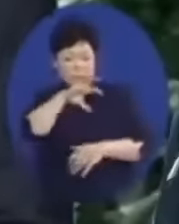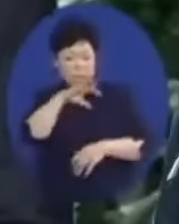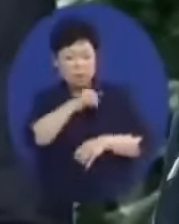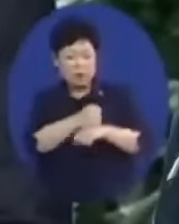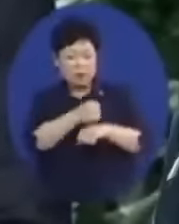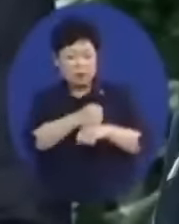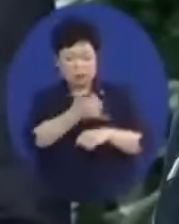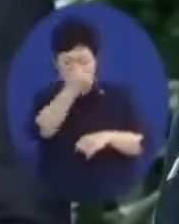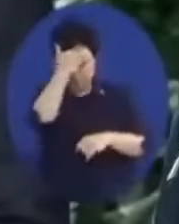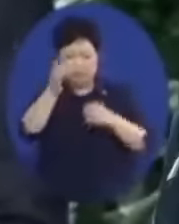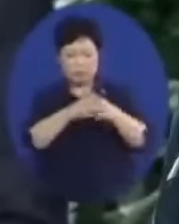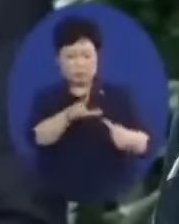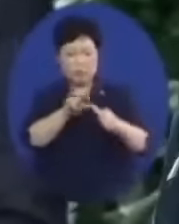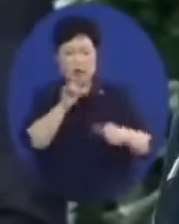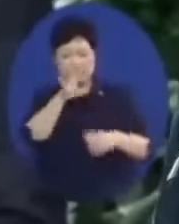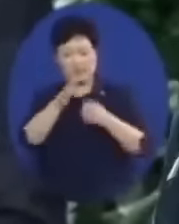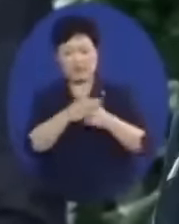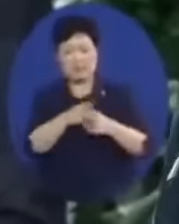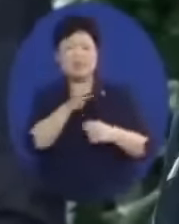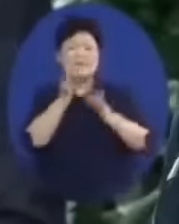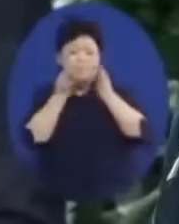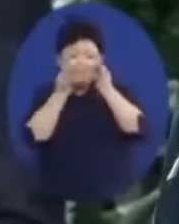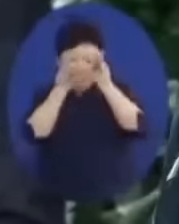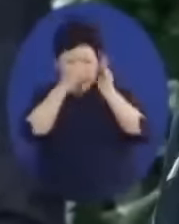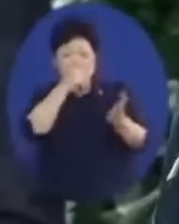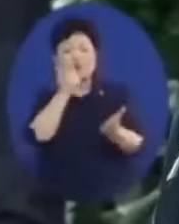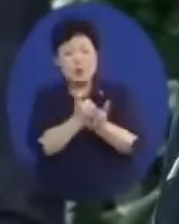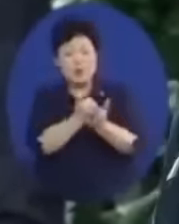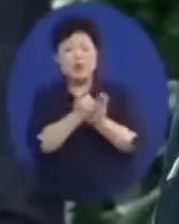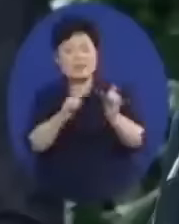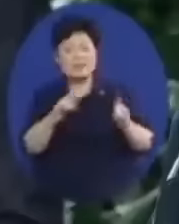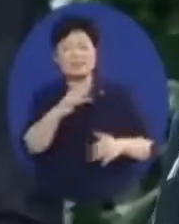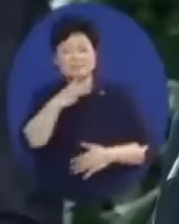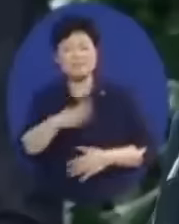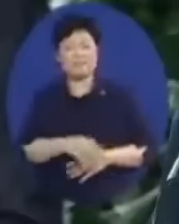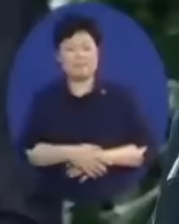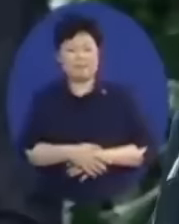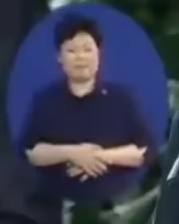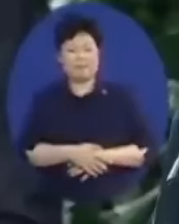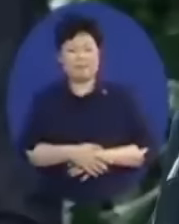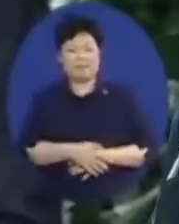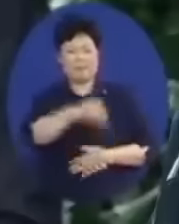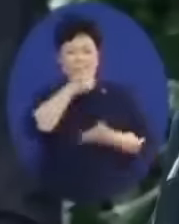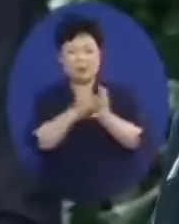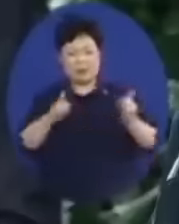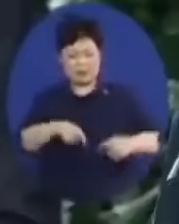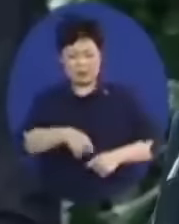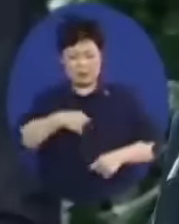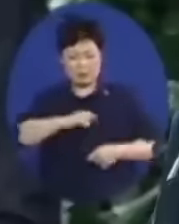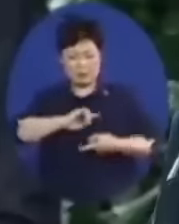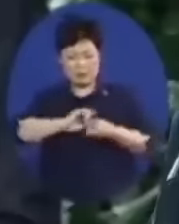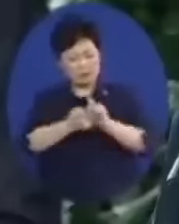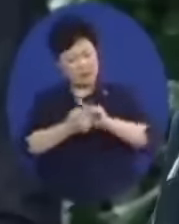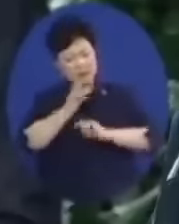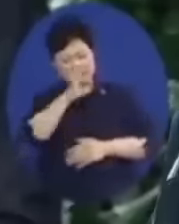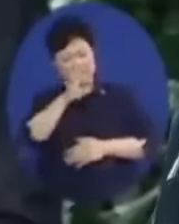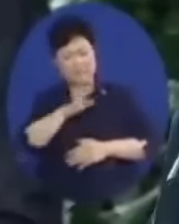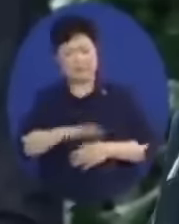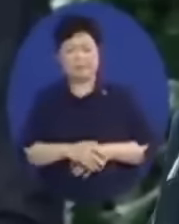없습니다. 아무리 노력해도 죄인은 죄인인 것입니다. 죄인이 의인으로 변화되지